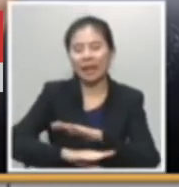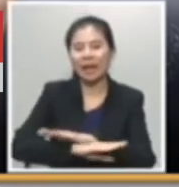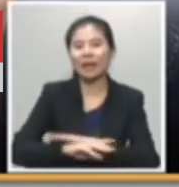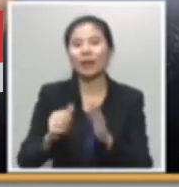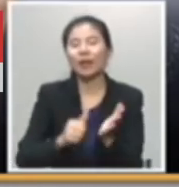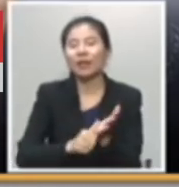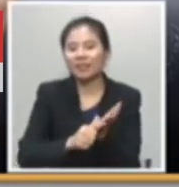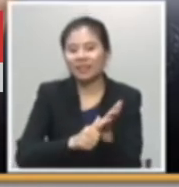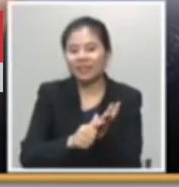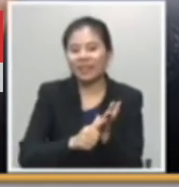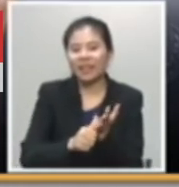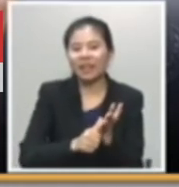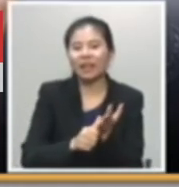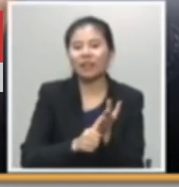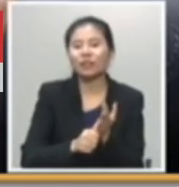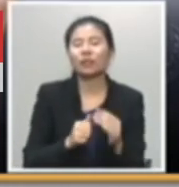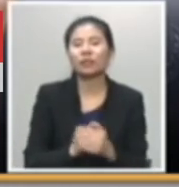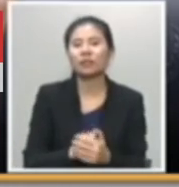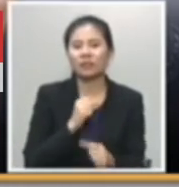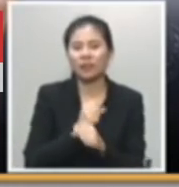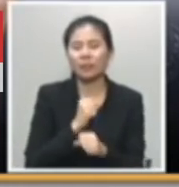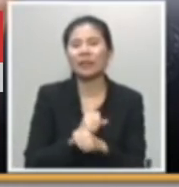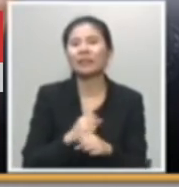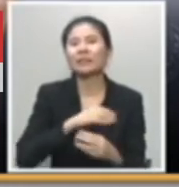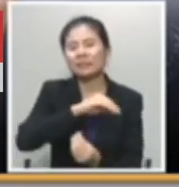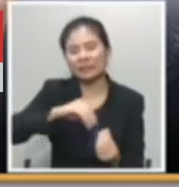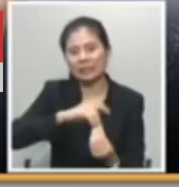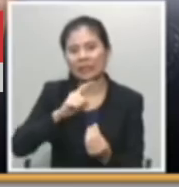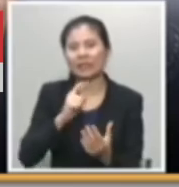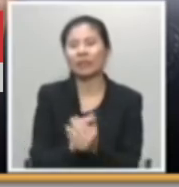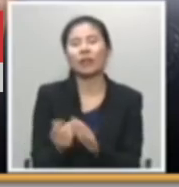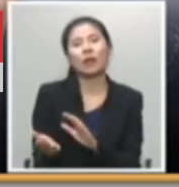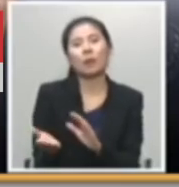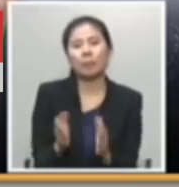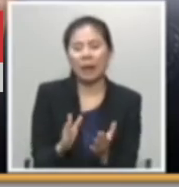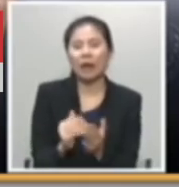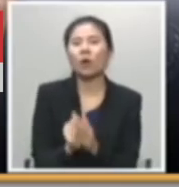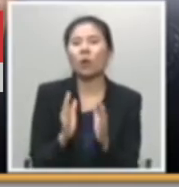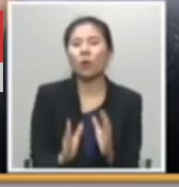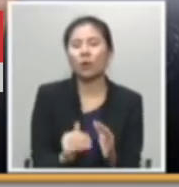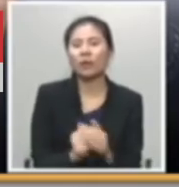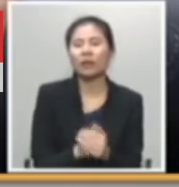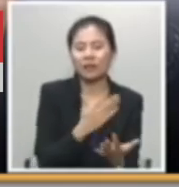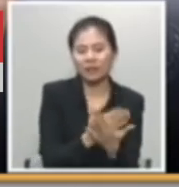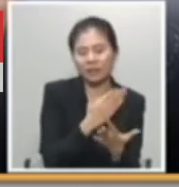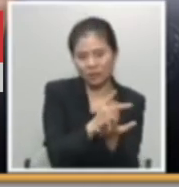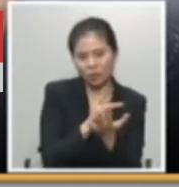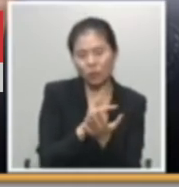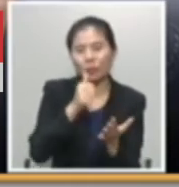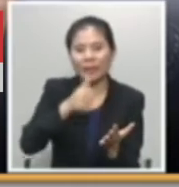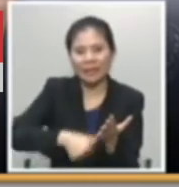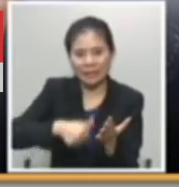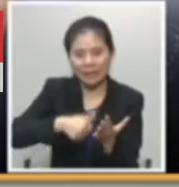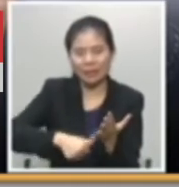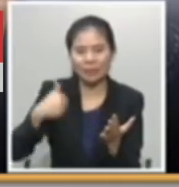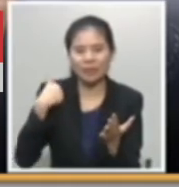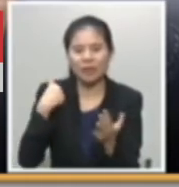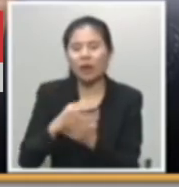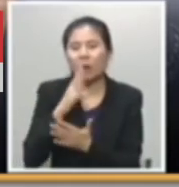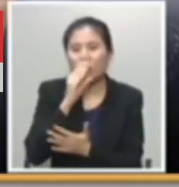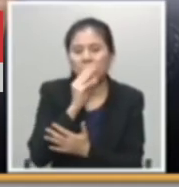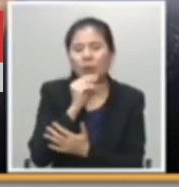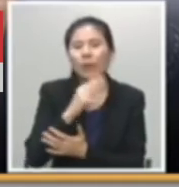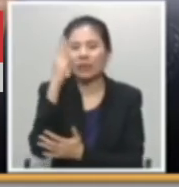หนี้เติมเงินทั้งระบบวันนี้ท่านทำให้เศรษฐกิจพังพินาศคนเป็นหนี้เป็นสินมากมายอย่ามาพร่ำพูดแต่ฉาบฉวย